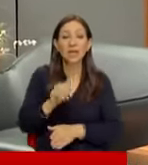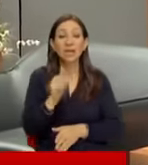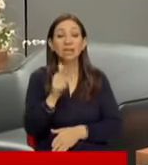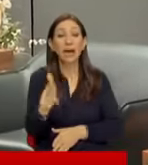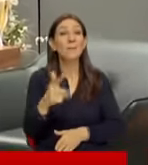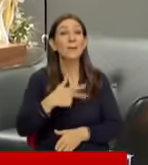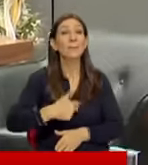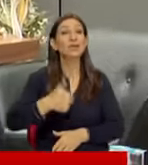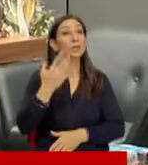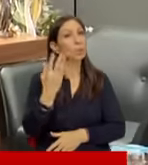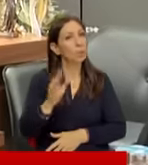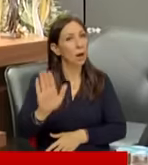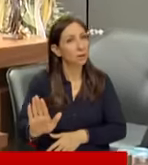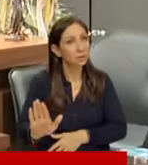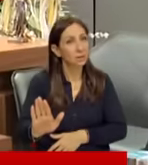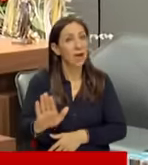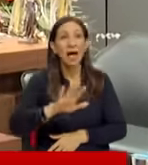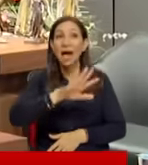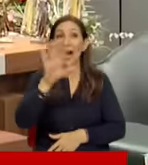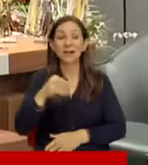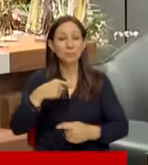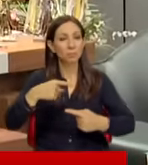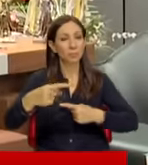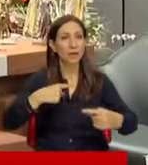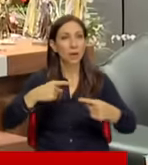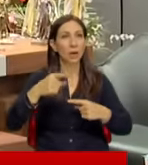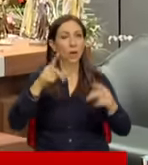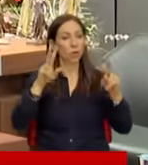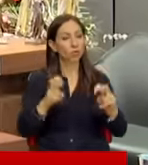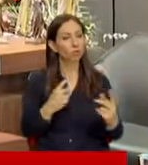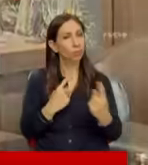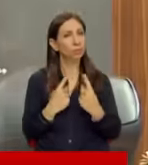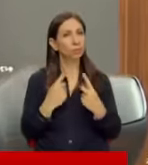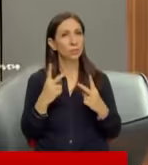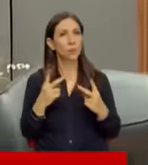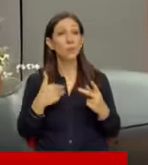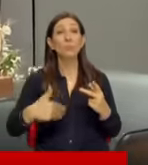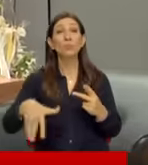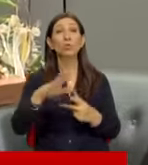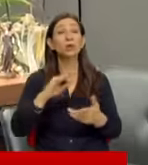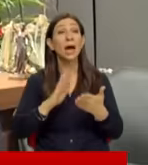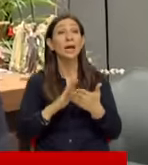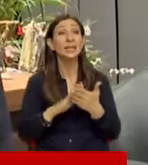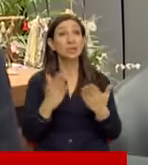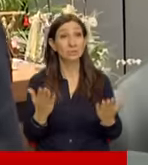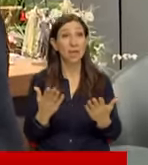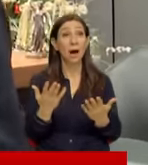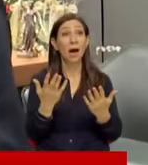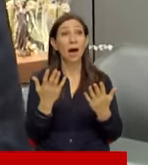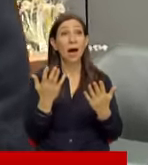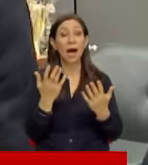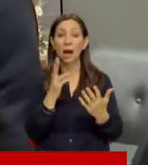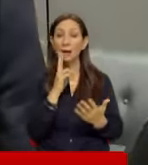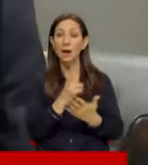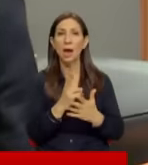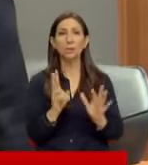İlçesinin belediye başkanı olurlar. Herkes birbiriyle oturup konuşabilir. Yani ben bütün arkadaşlarımızın aldığı